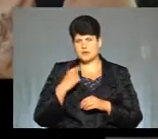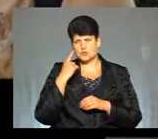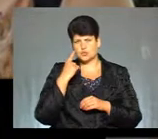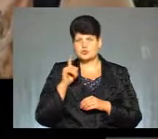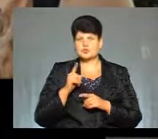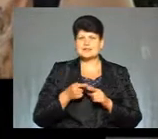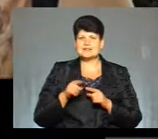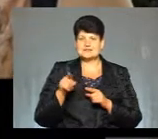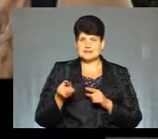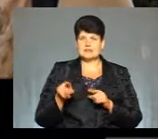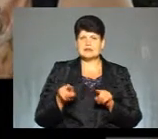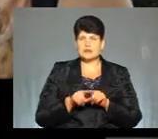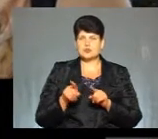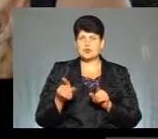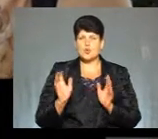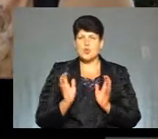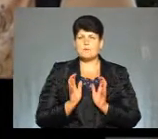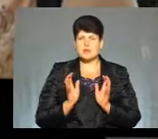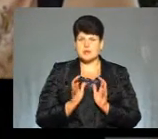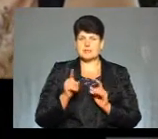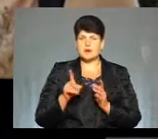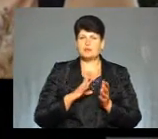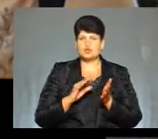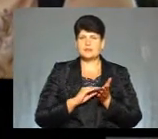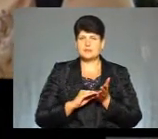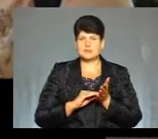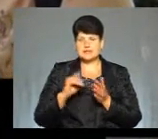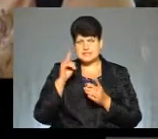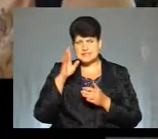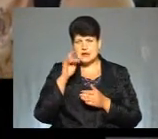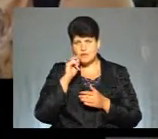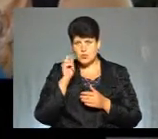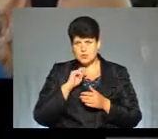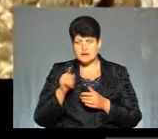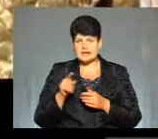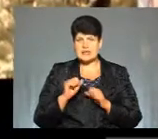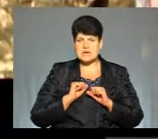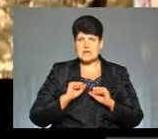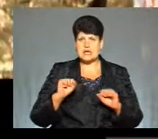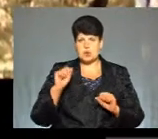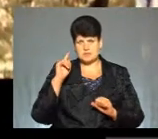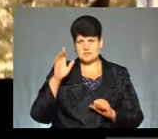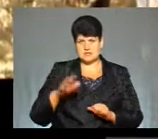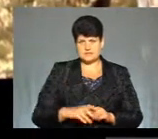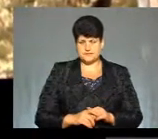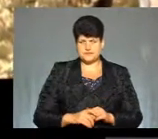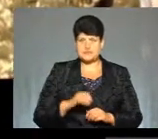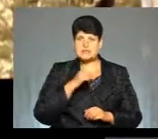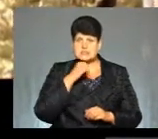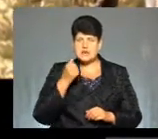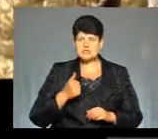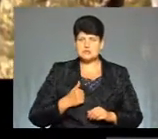ці символи теж його оберігали, тому що там було написано «Слава Україні» і «Героям слава». Старший солдат